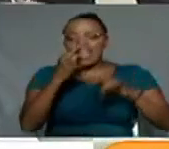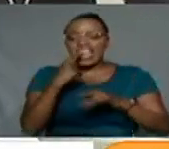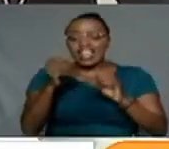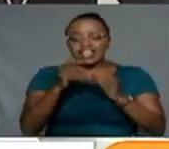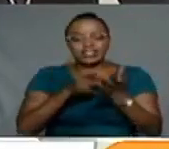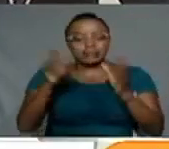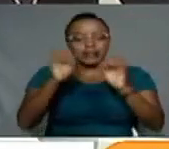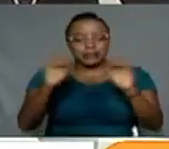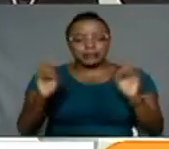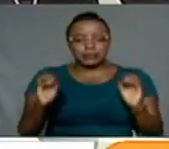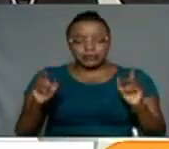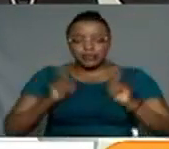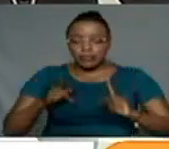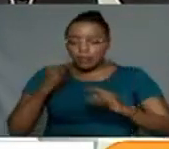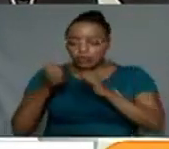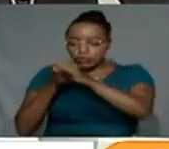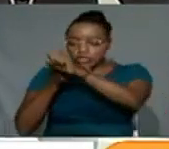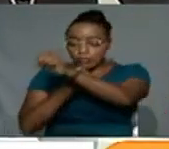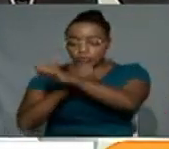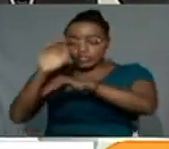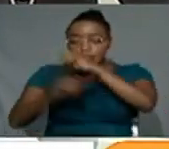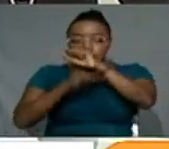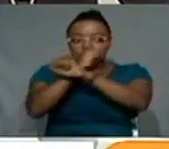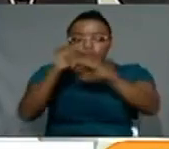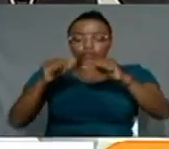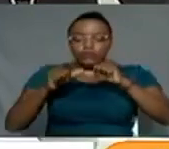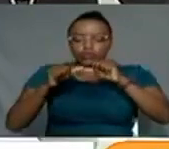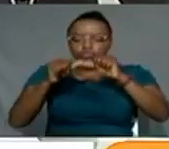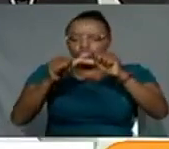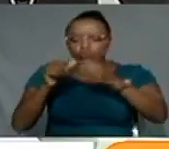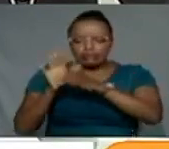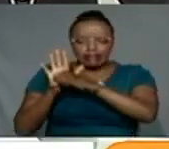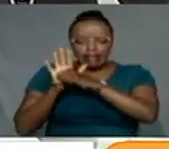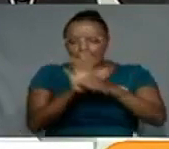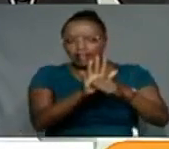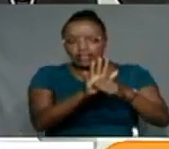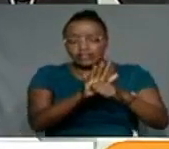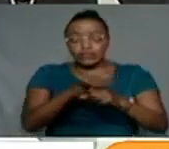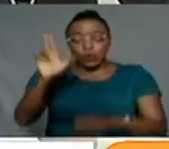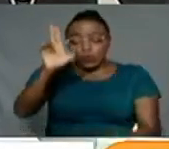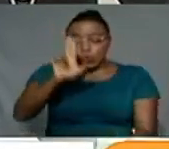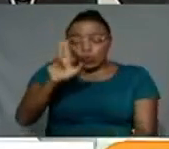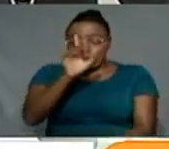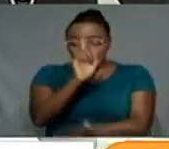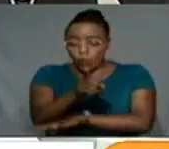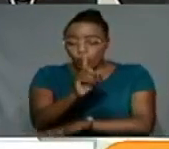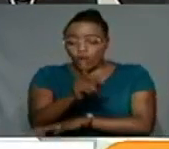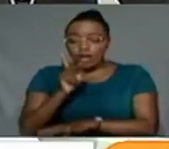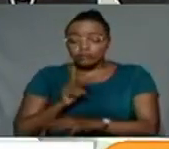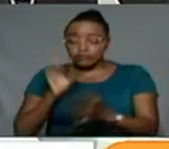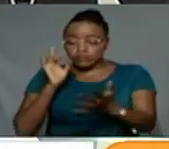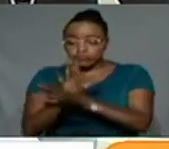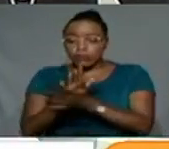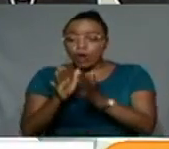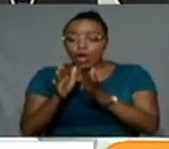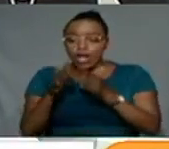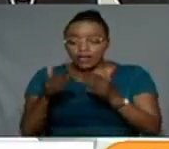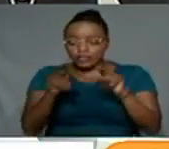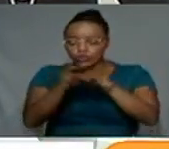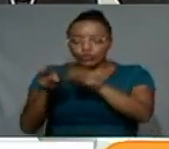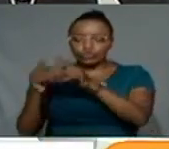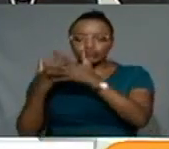wanasiasa wanaoegemea mrengo wa naibu rais William Ruto wanazidi kusukumwa, huku Kenyatta akitoa ilani ya kufurushwa na kushtakiwa kwa